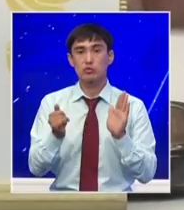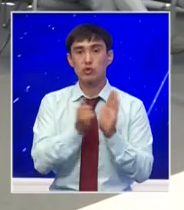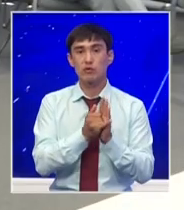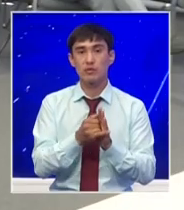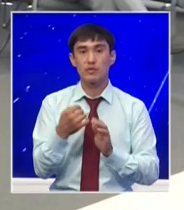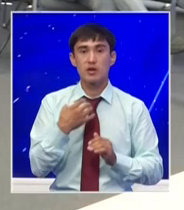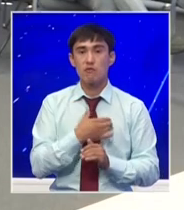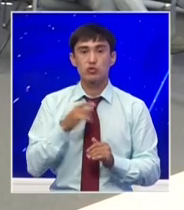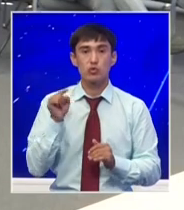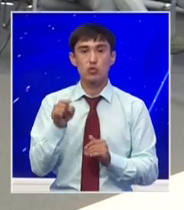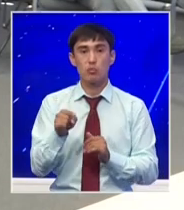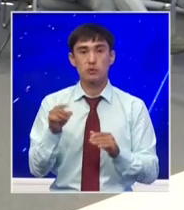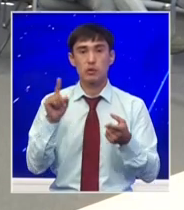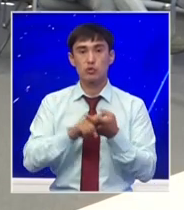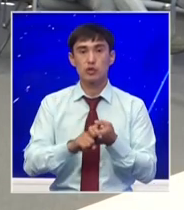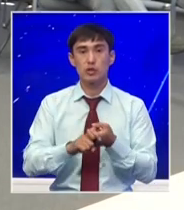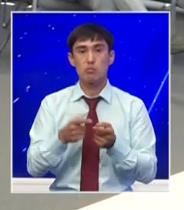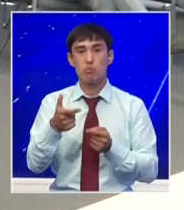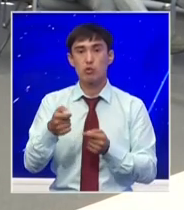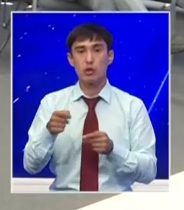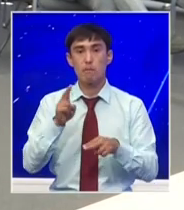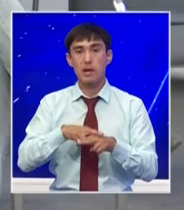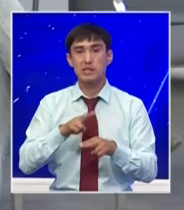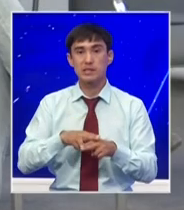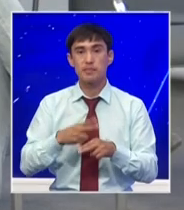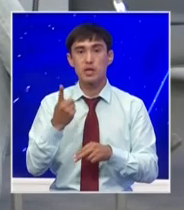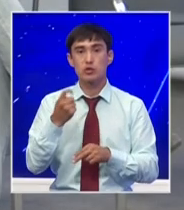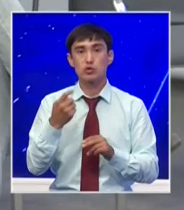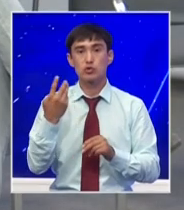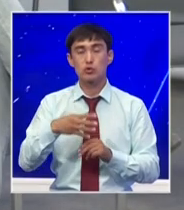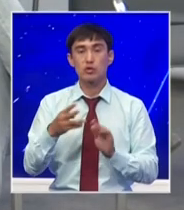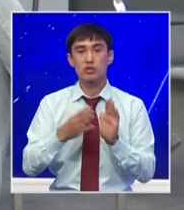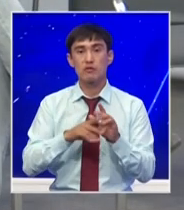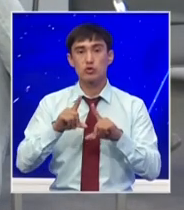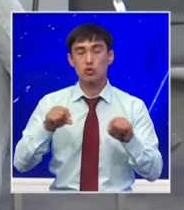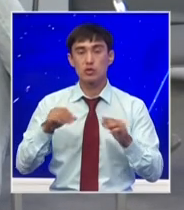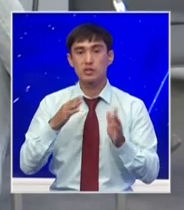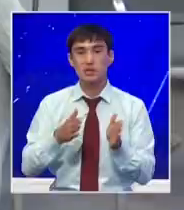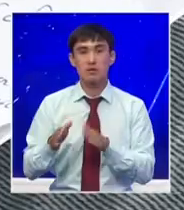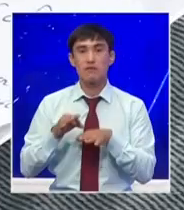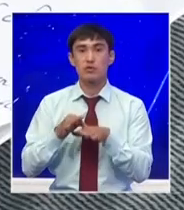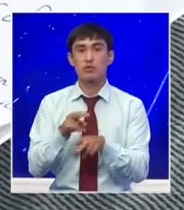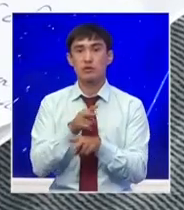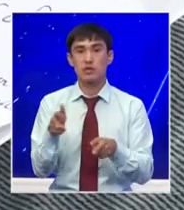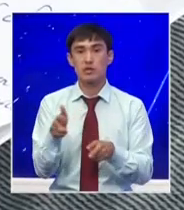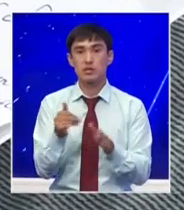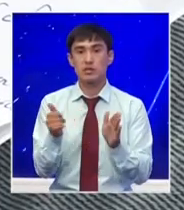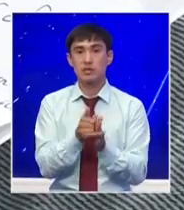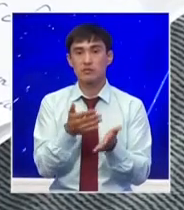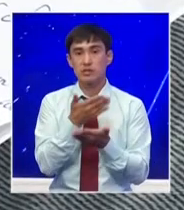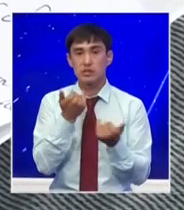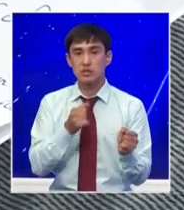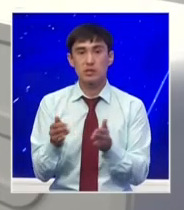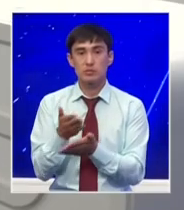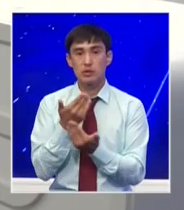установлены тревожные кнопки с подключением их к пультам полиции. В 149 школах система видеонаблюдения не соответствует